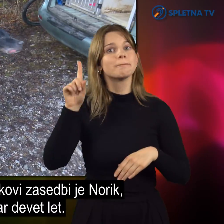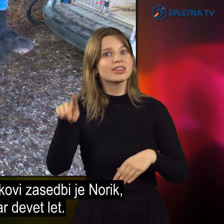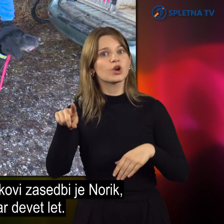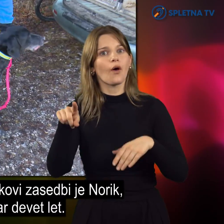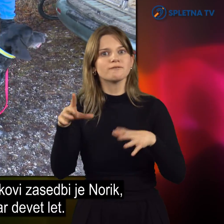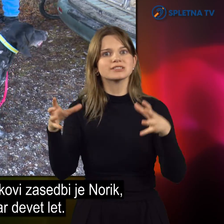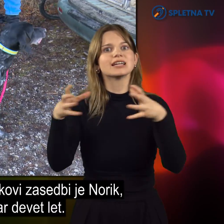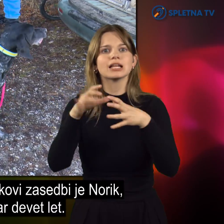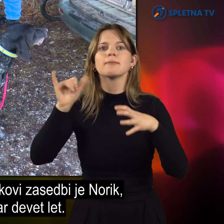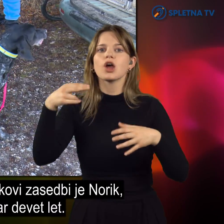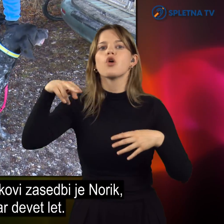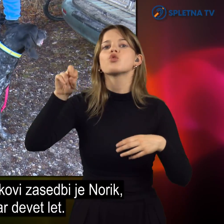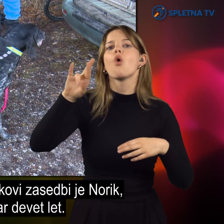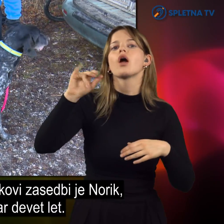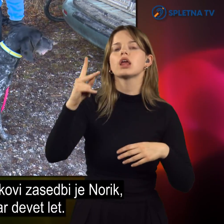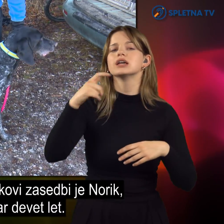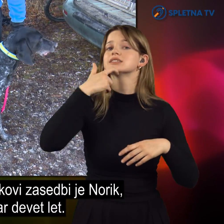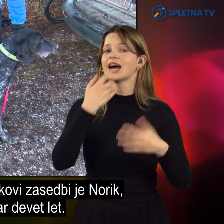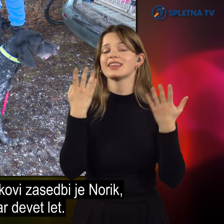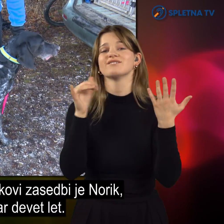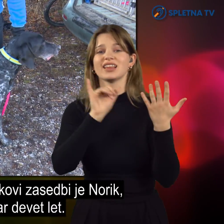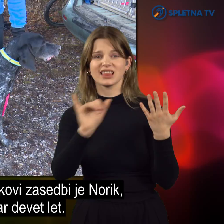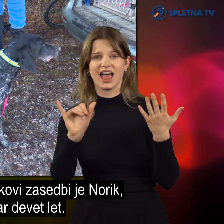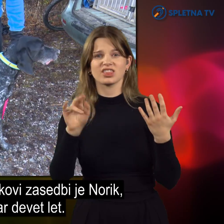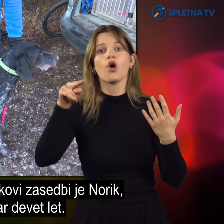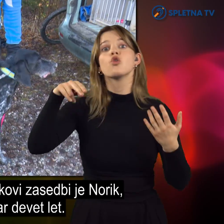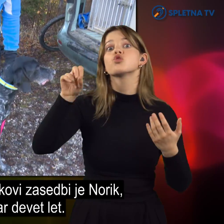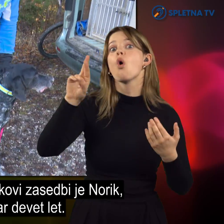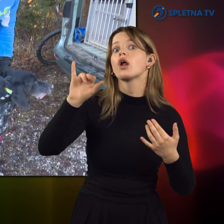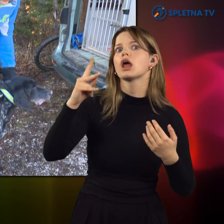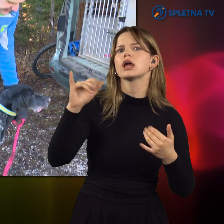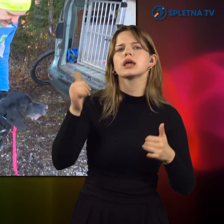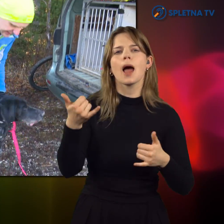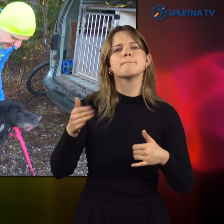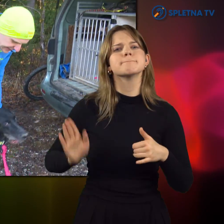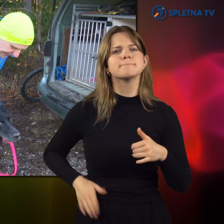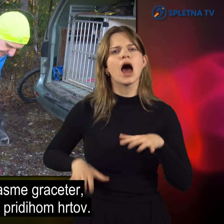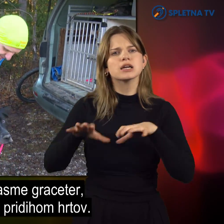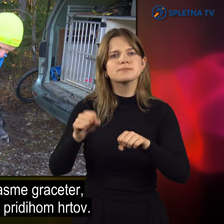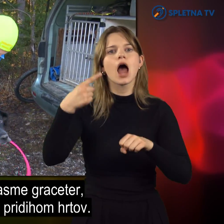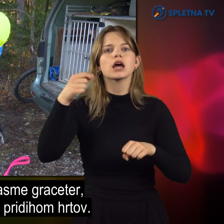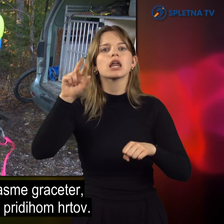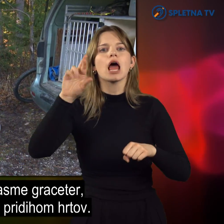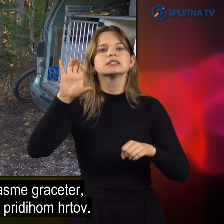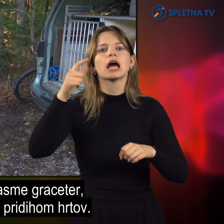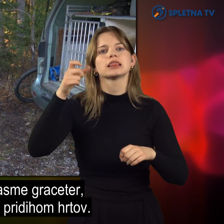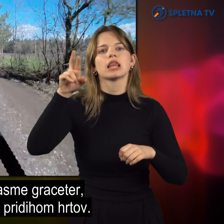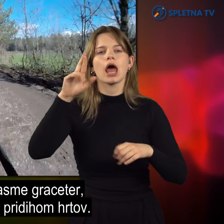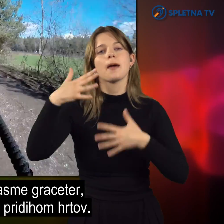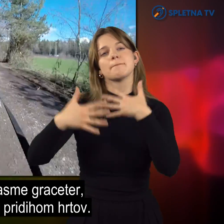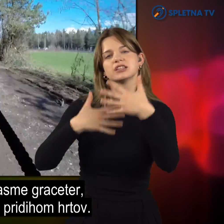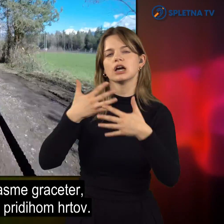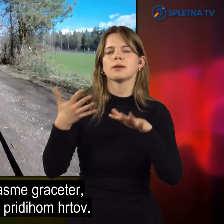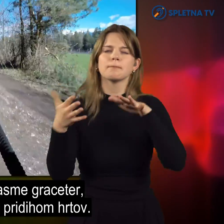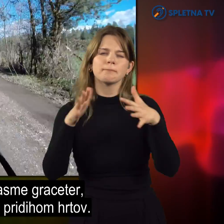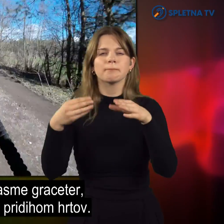Drugi pes v Patrikovi zasedbi je Norik, ki je star 9 let. Norik je pasme